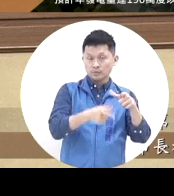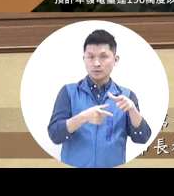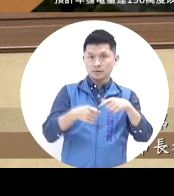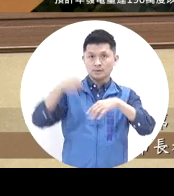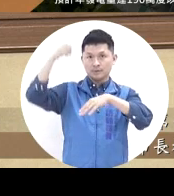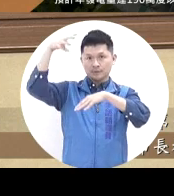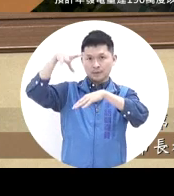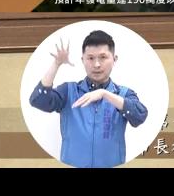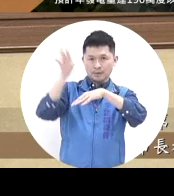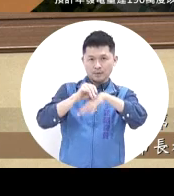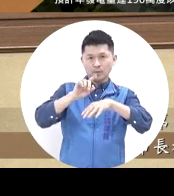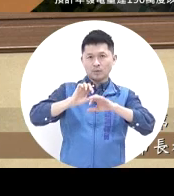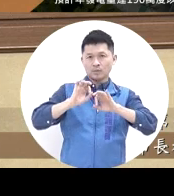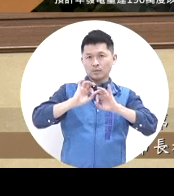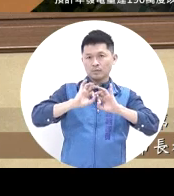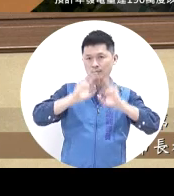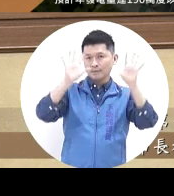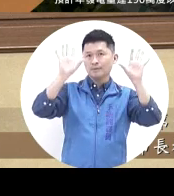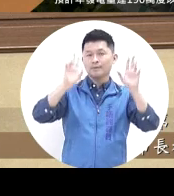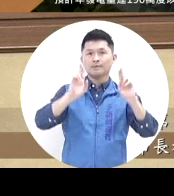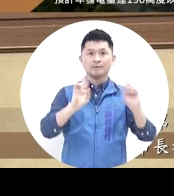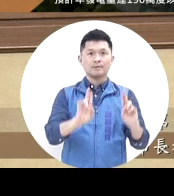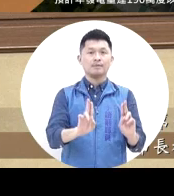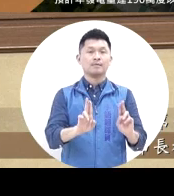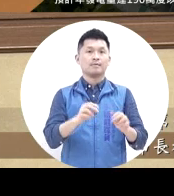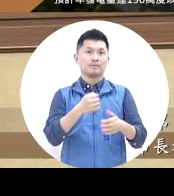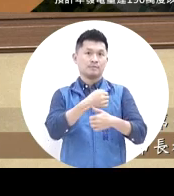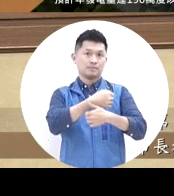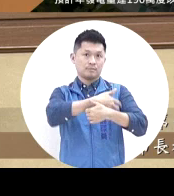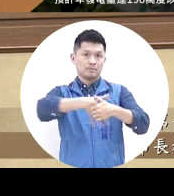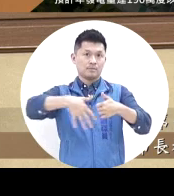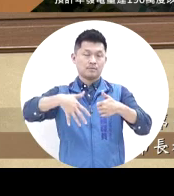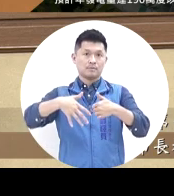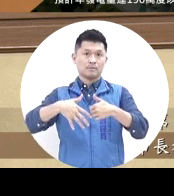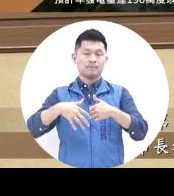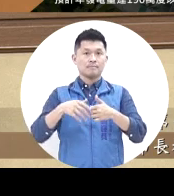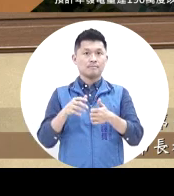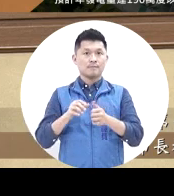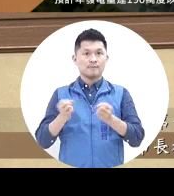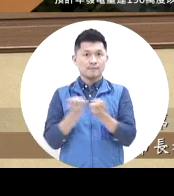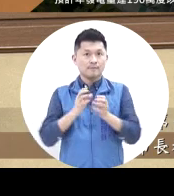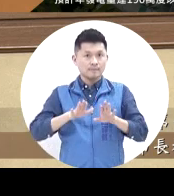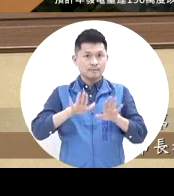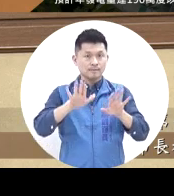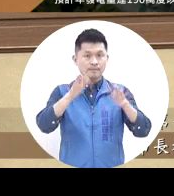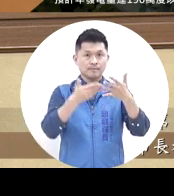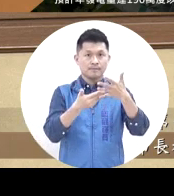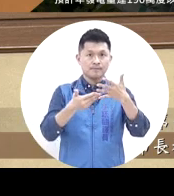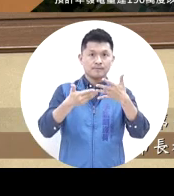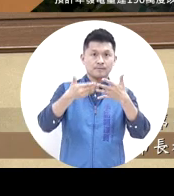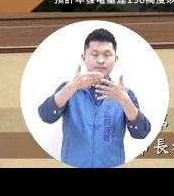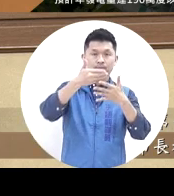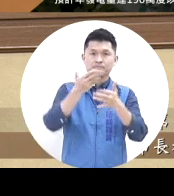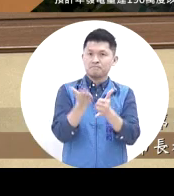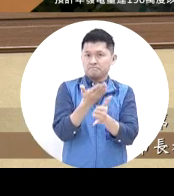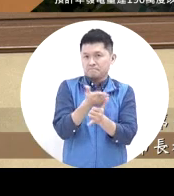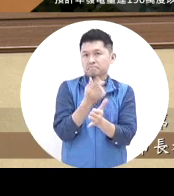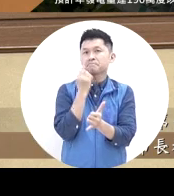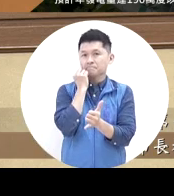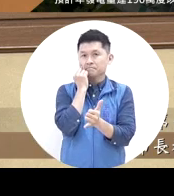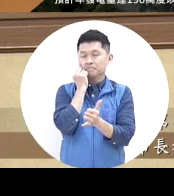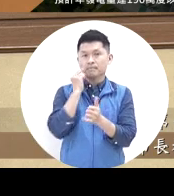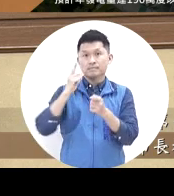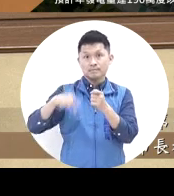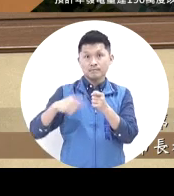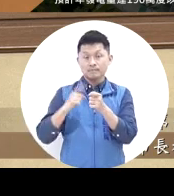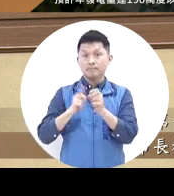统，所以这个也是能够带动太阳光电的发展。在我们北部支持也不容易，每年的发电量可